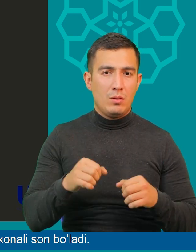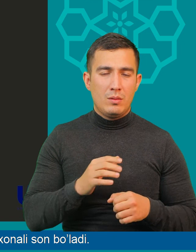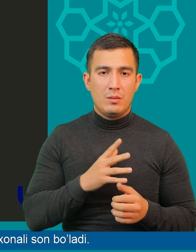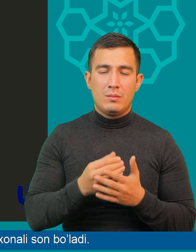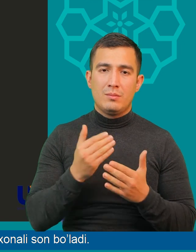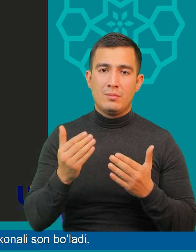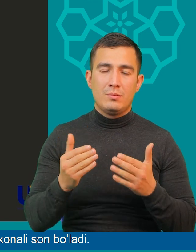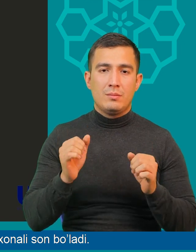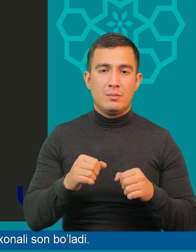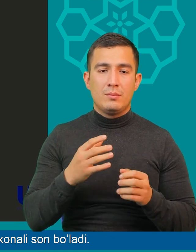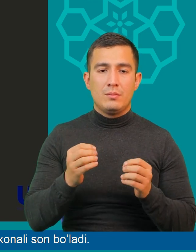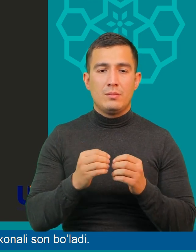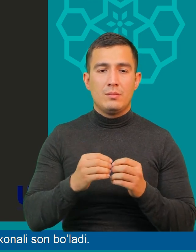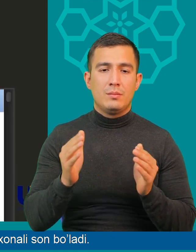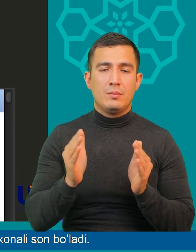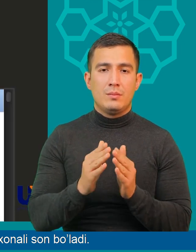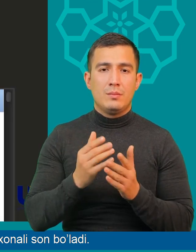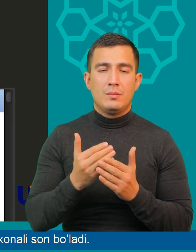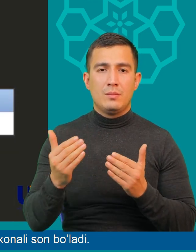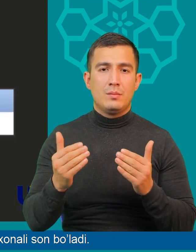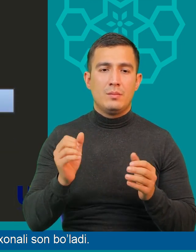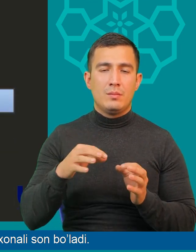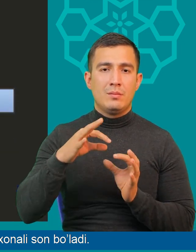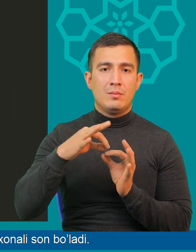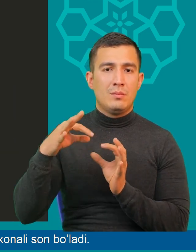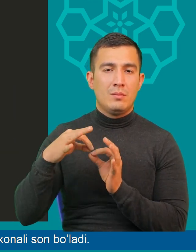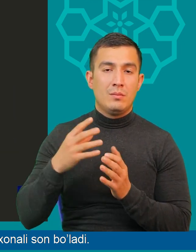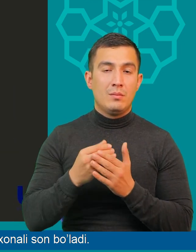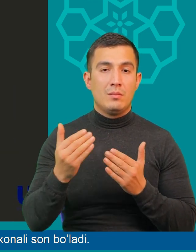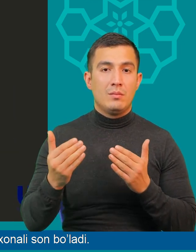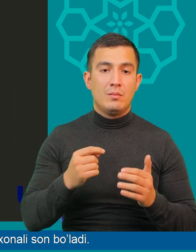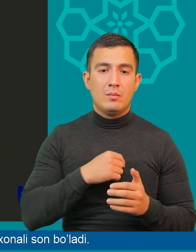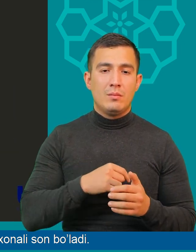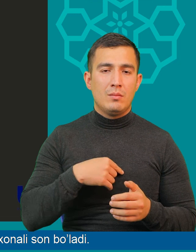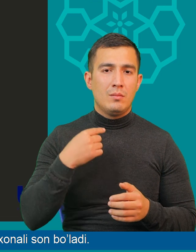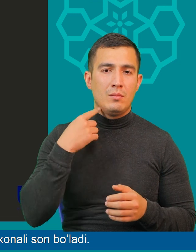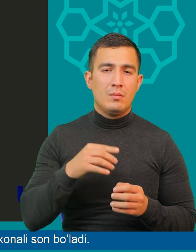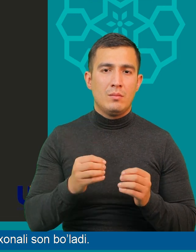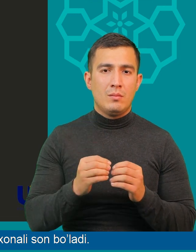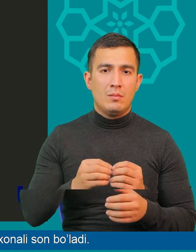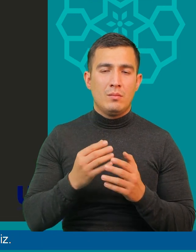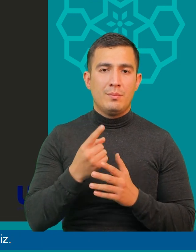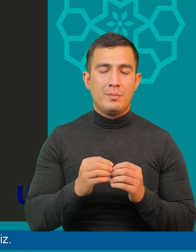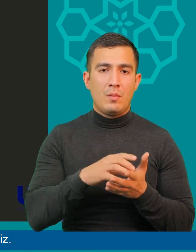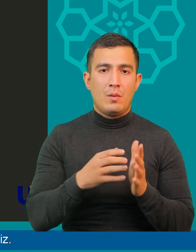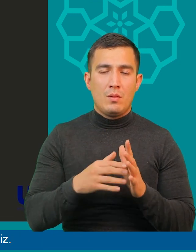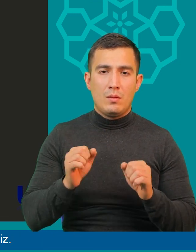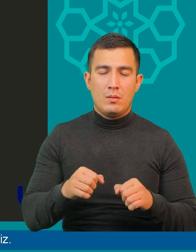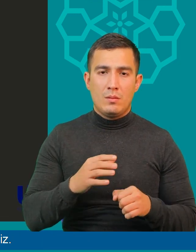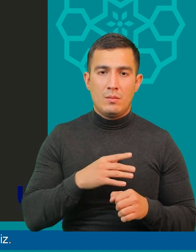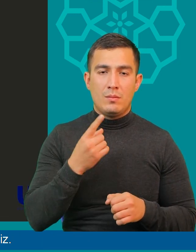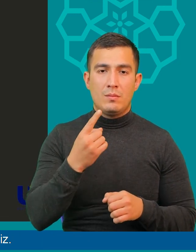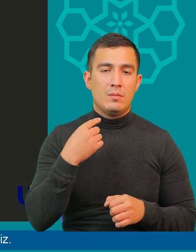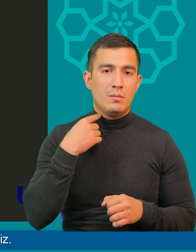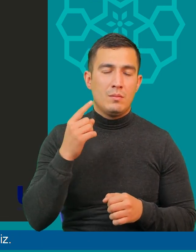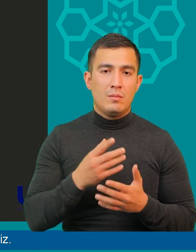1 va 10 dan son 1 kichik 10 dan. Ushbu holat bo'lsa son 1 xonali son bo'ladi. Endi son 1 ni